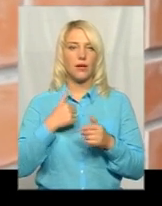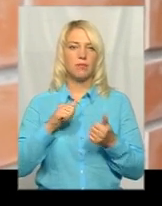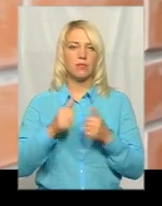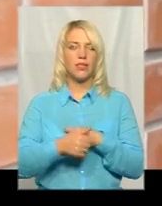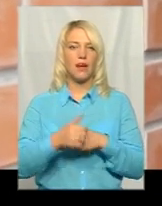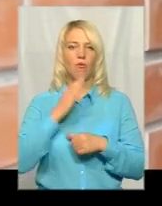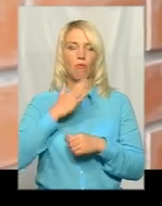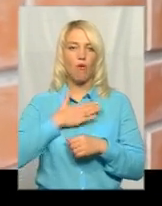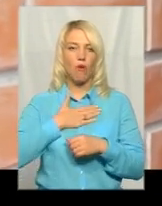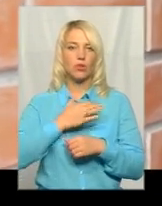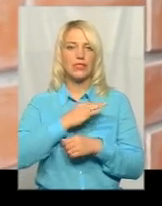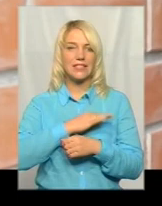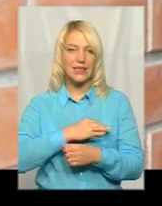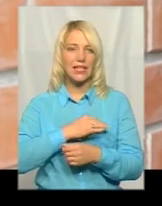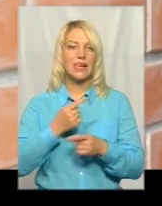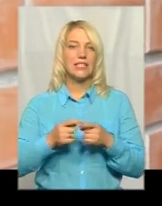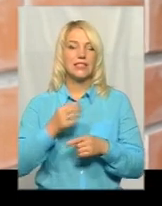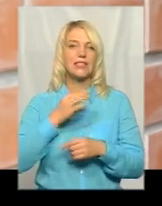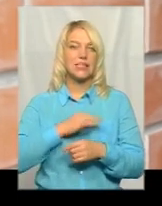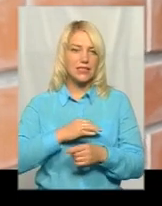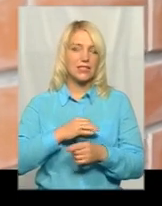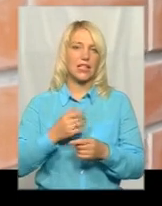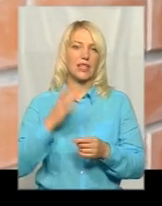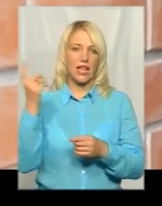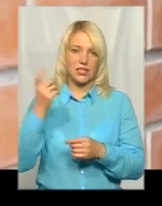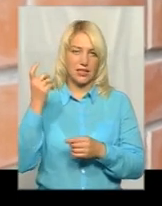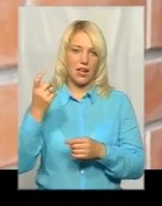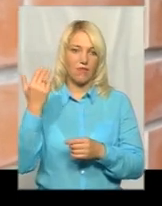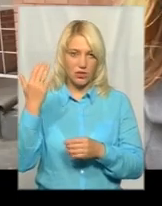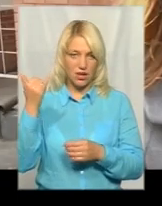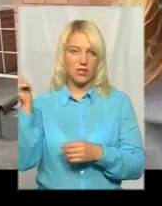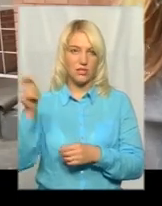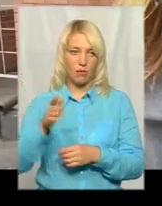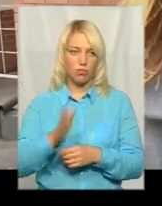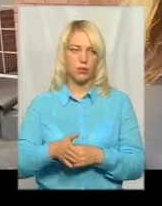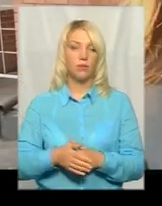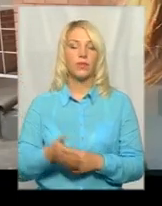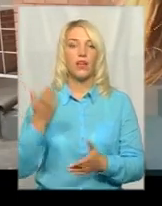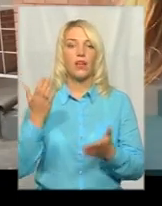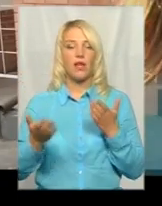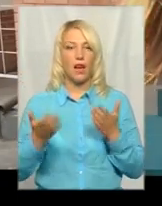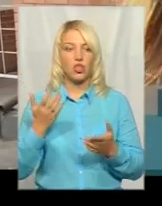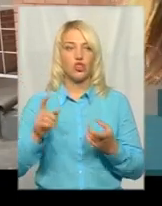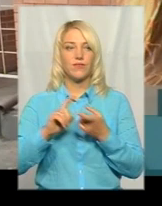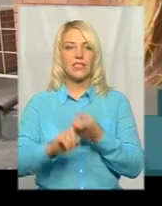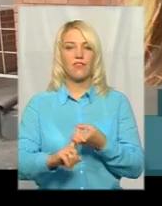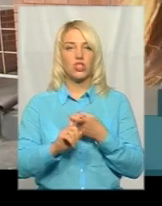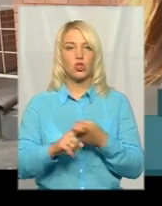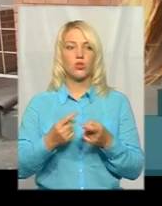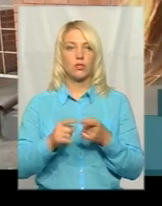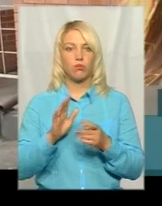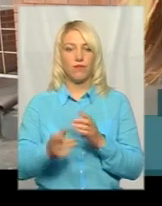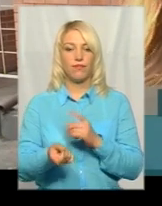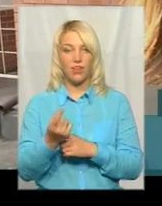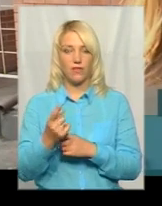зараз буде. А, він зараз буде відійшов, так? Так. Ви почитаєте ваші приготовки? Якщо в зв'язку з цим відвідуванням буде